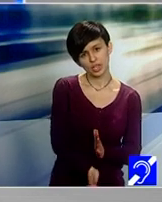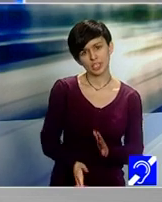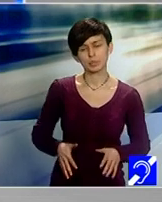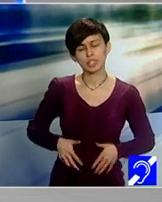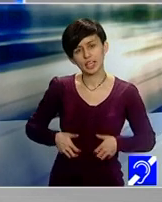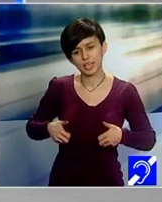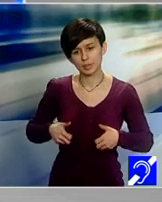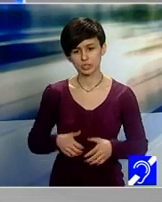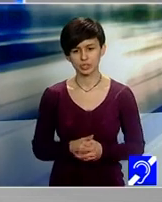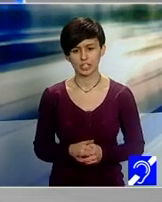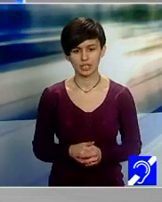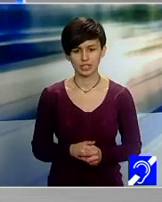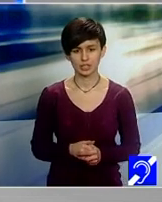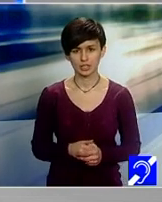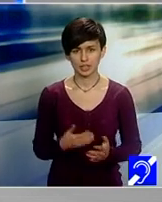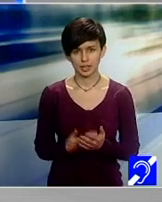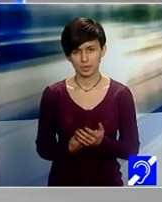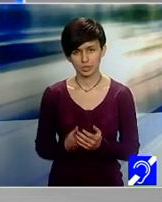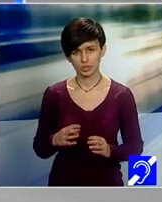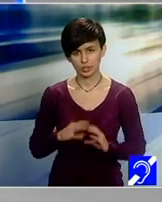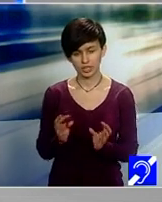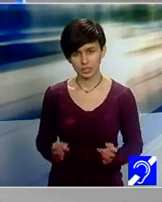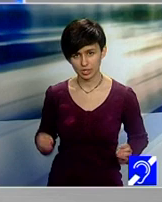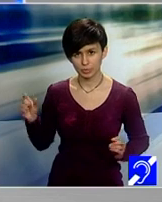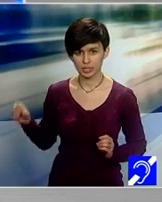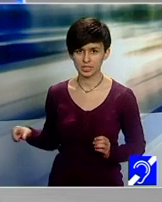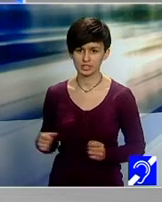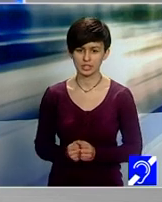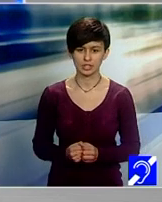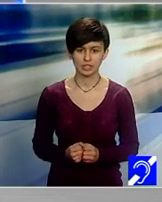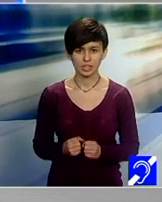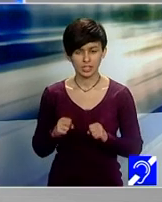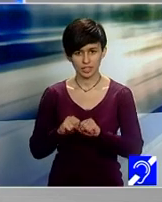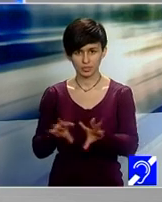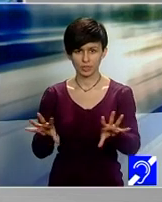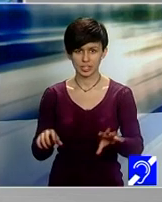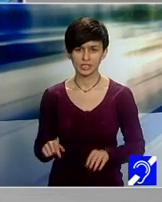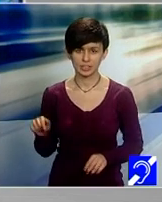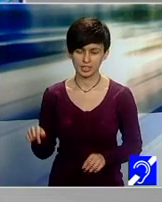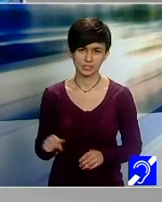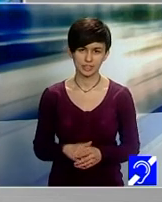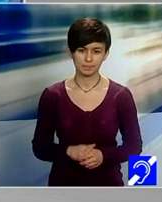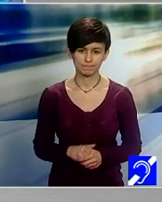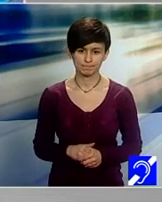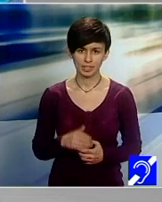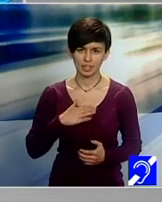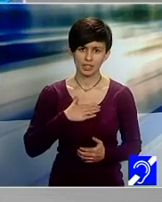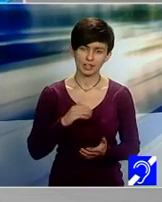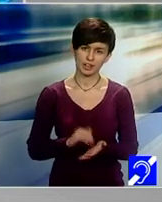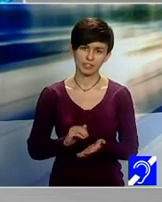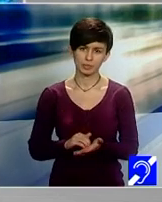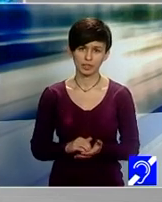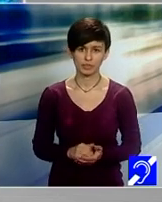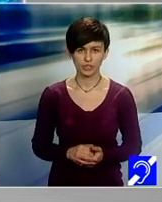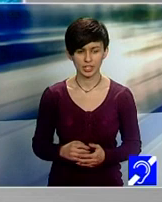Pentru că românii sunt influențați foarte mult și de acest aspect. Deci avem nevoie de o, o mare